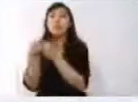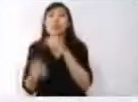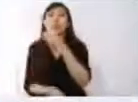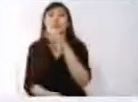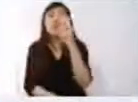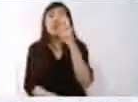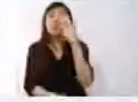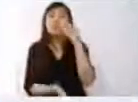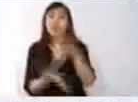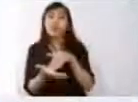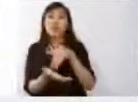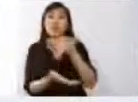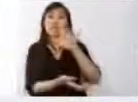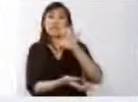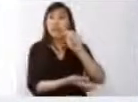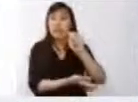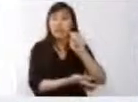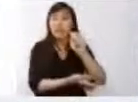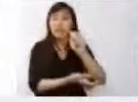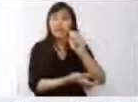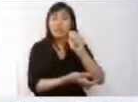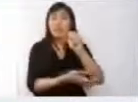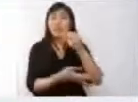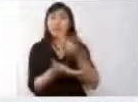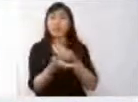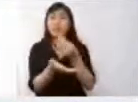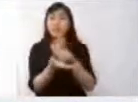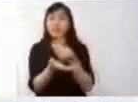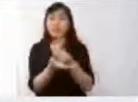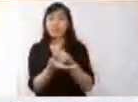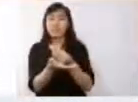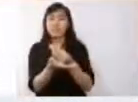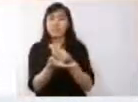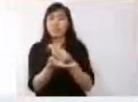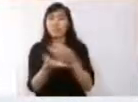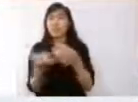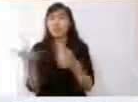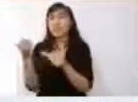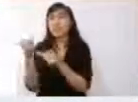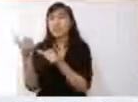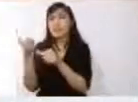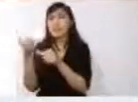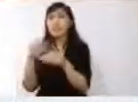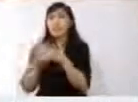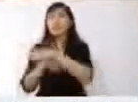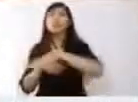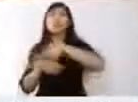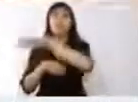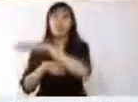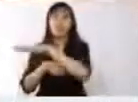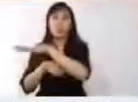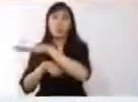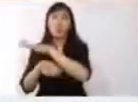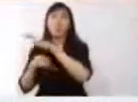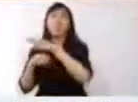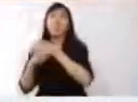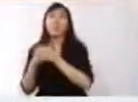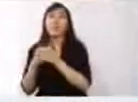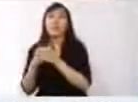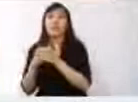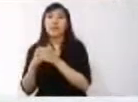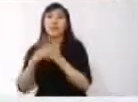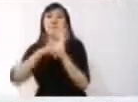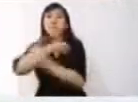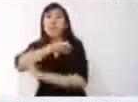ng konting kahirapan po sa ano, no, sa kanilang kalagayan dito. Ang embahada naman po